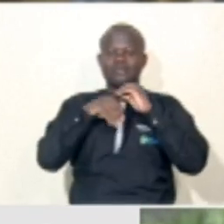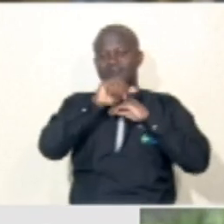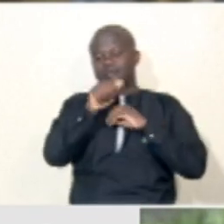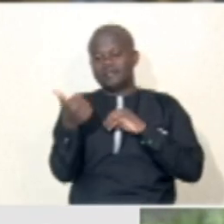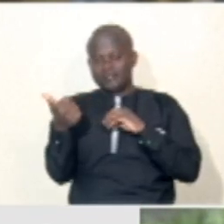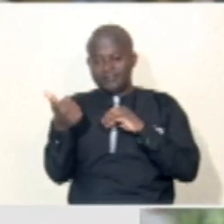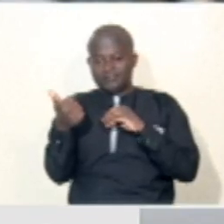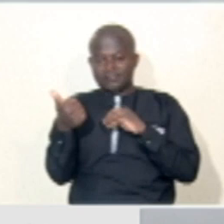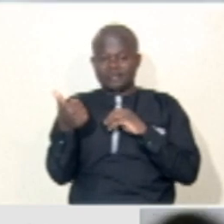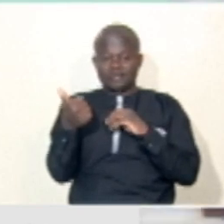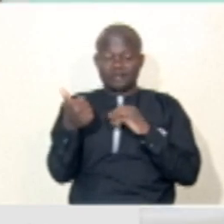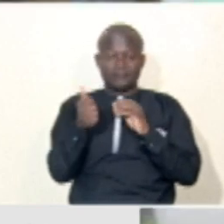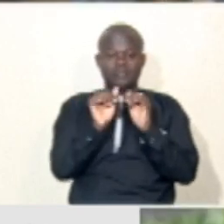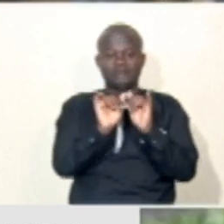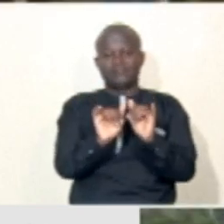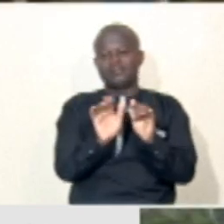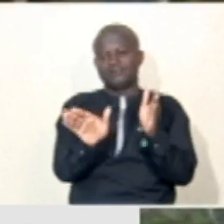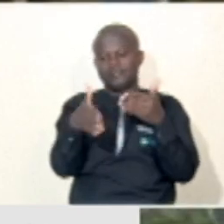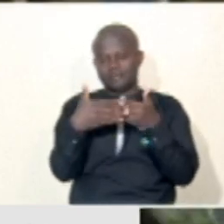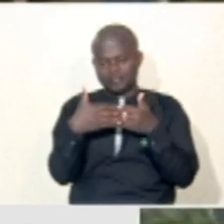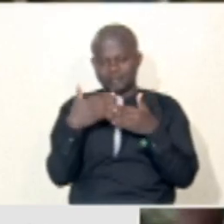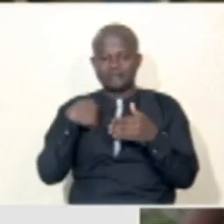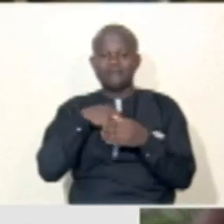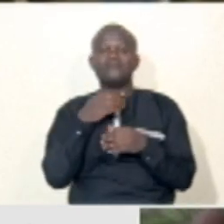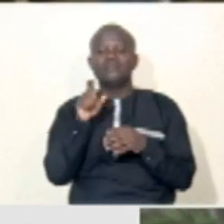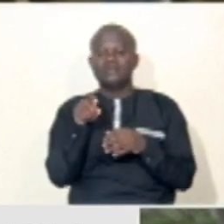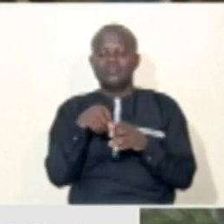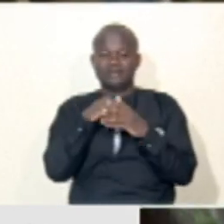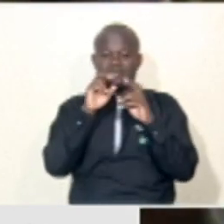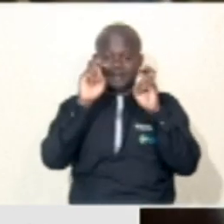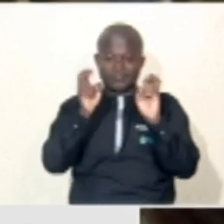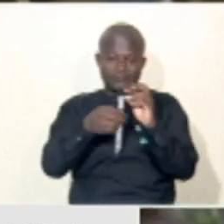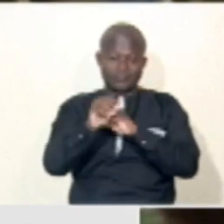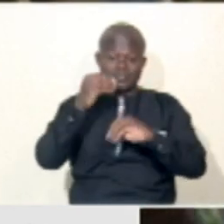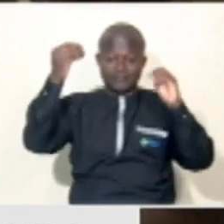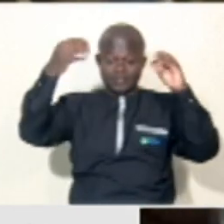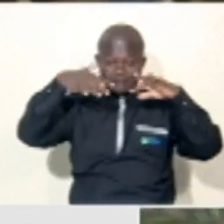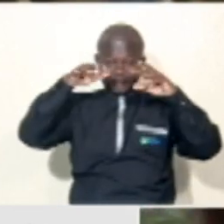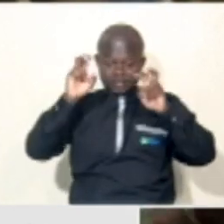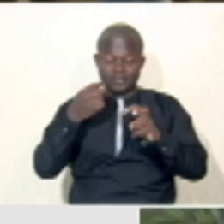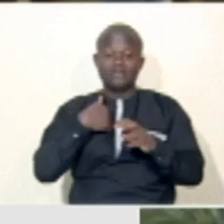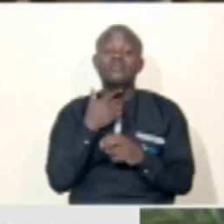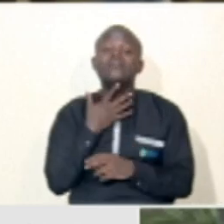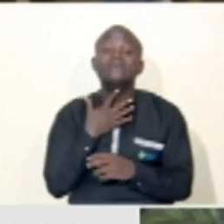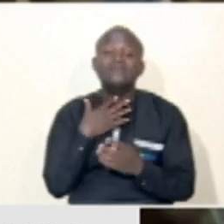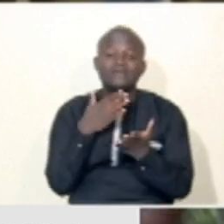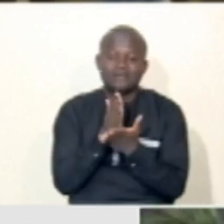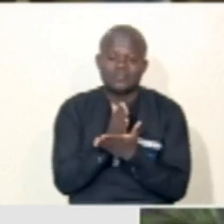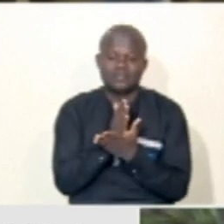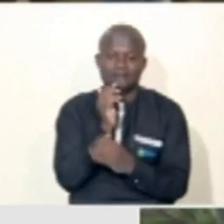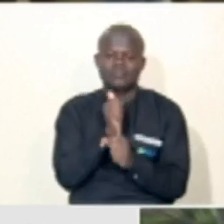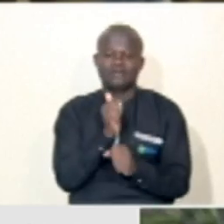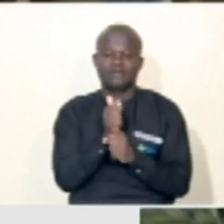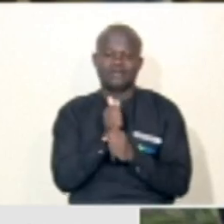bagenzi babo baba basize bafunze. Dukeneye ko abacuruzi bagaragaza ko bafite inyota koko yo